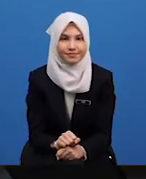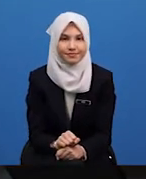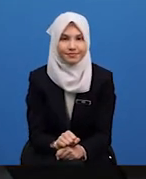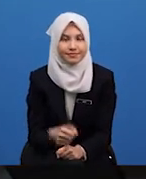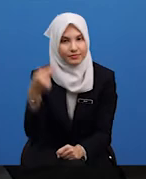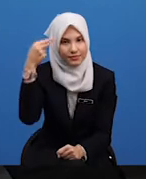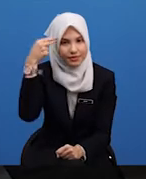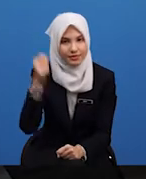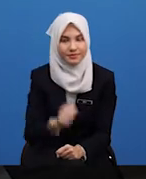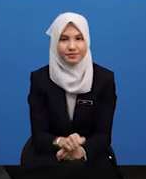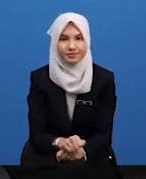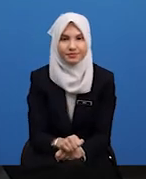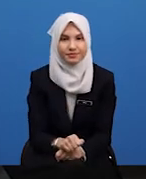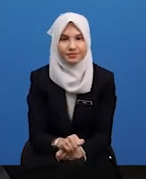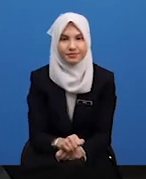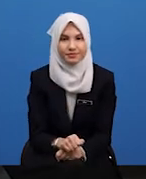Haziq pula, saya cuba.